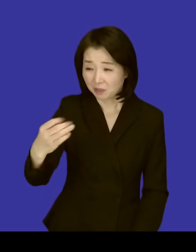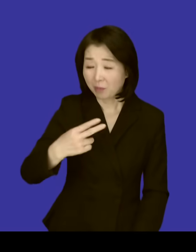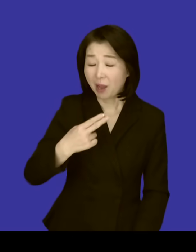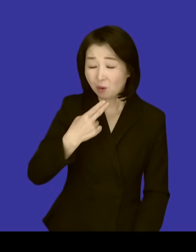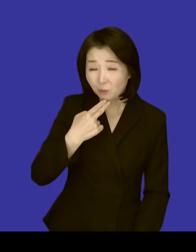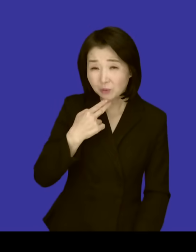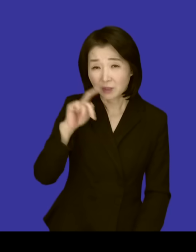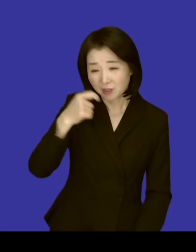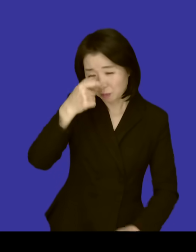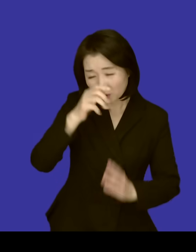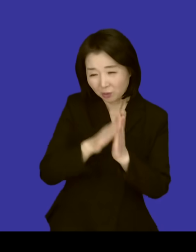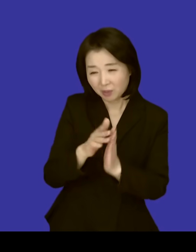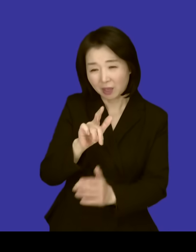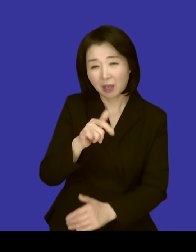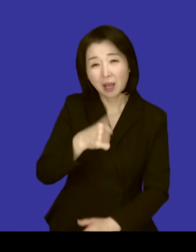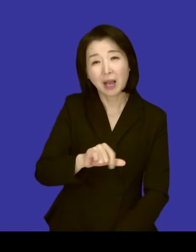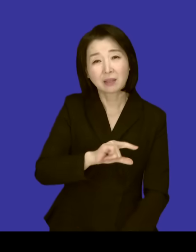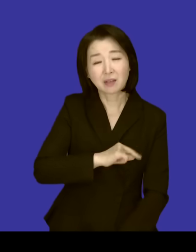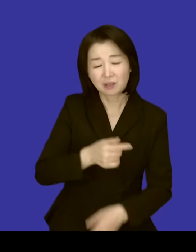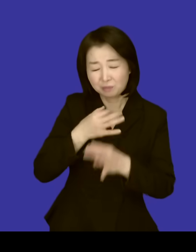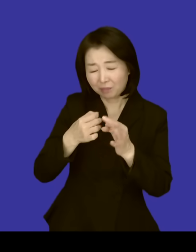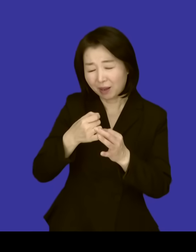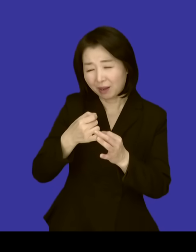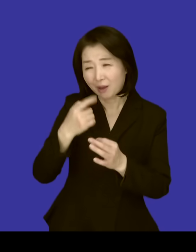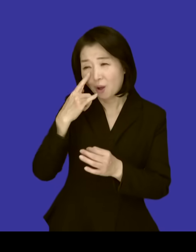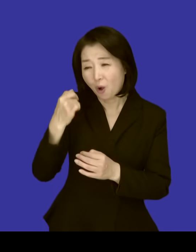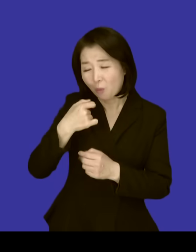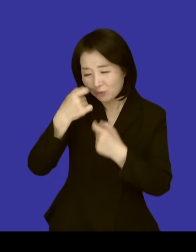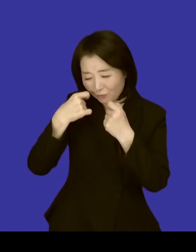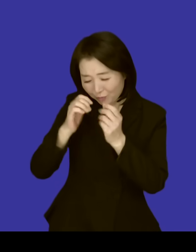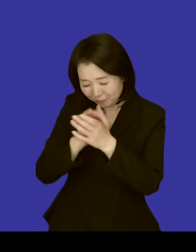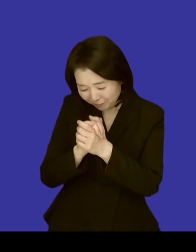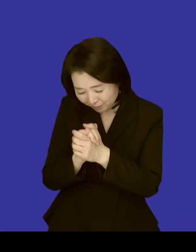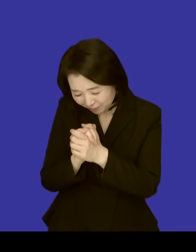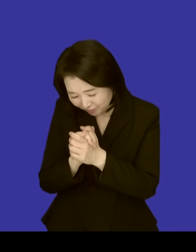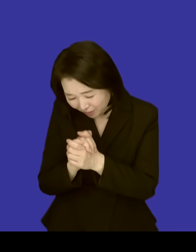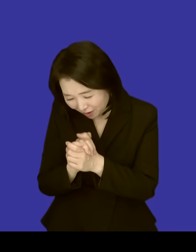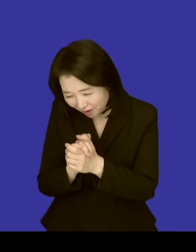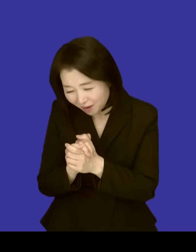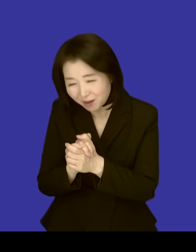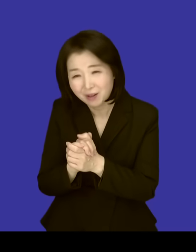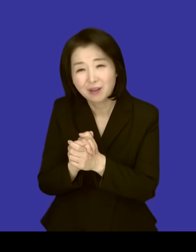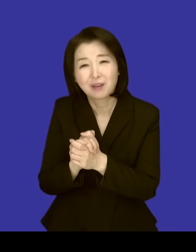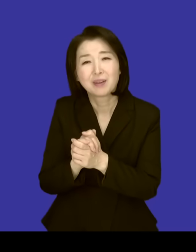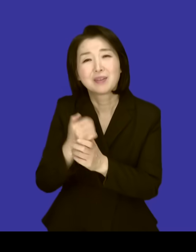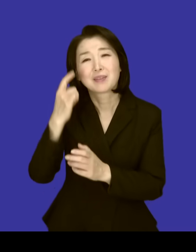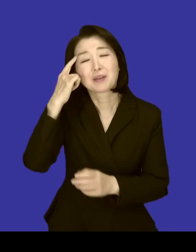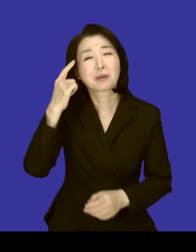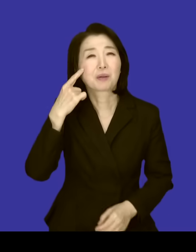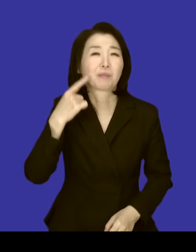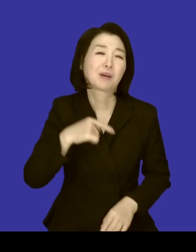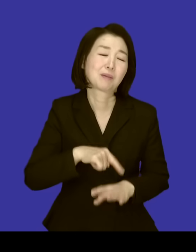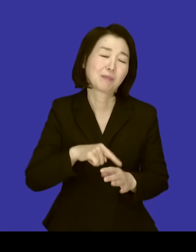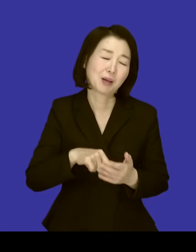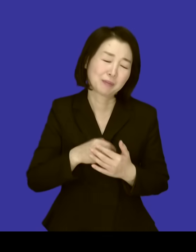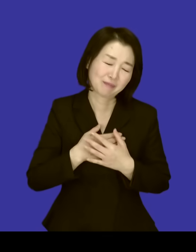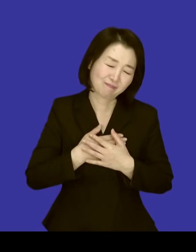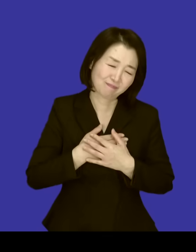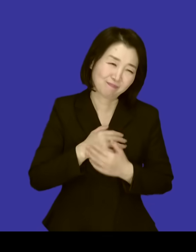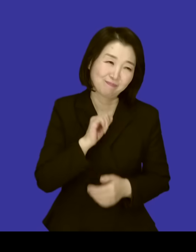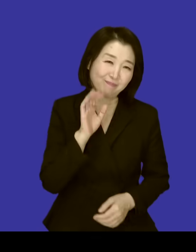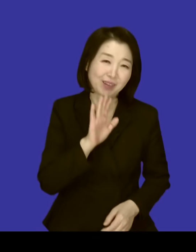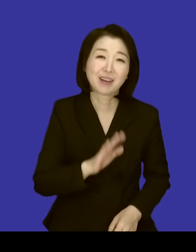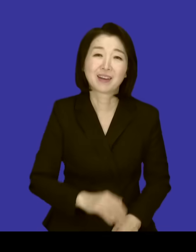이름을 외치면서 그러니까요. 눈물을 흘리셨을 어머니의 모습을 떠올려 보세요. 정말 아유 마음 찢어지죠. 우리